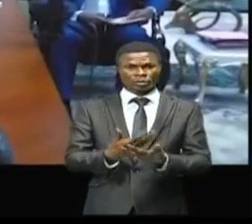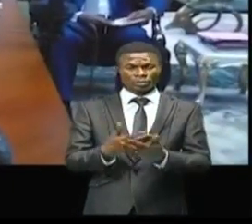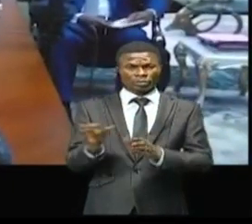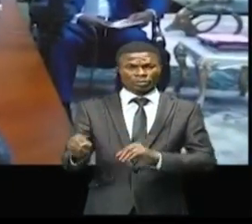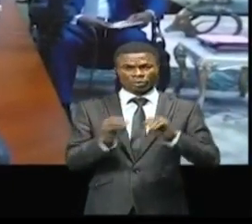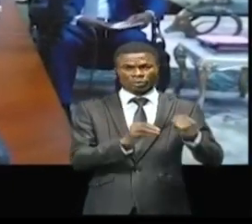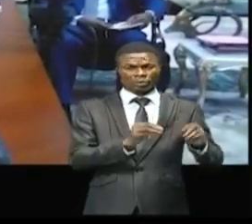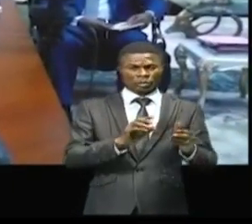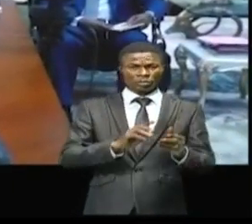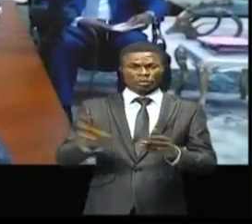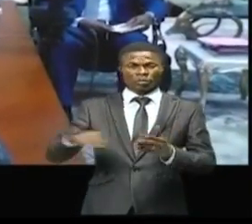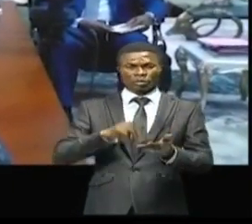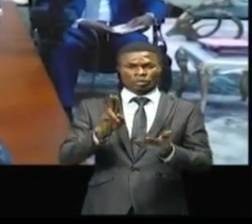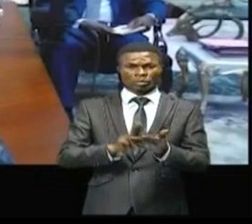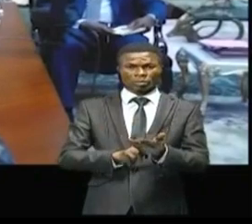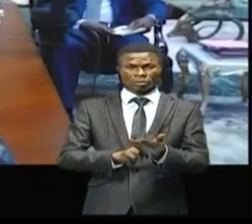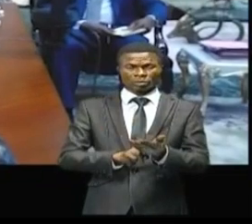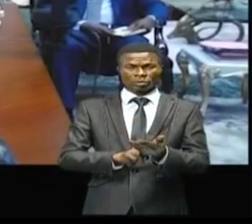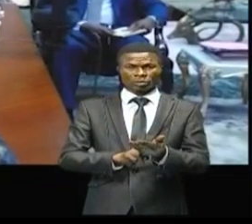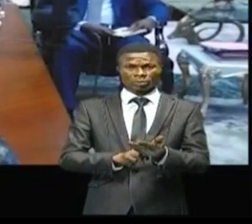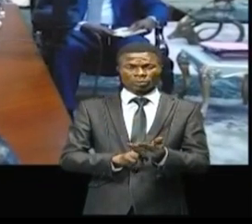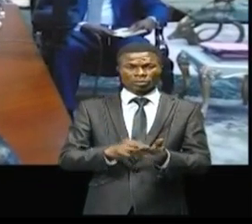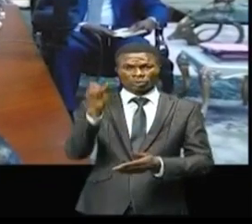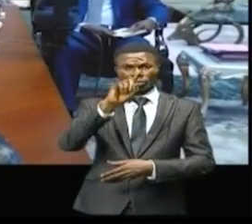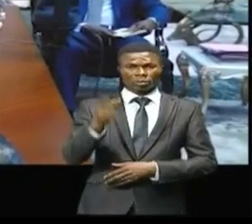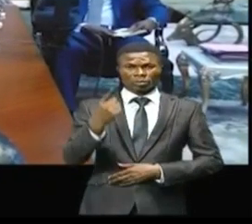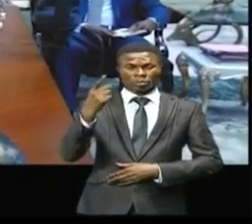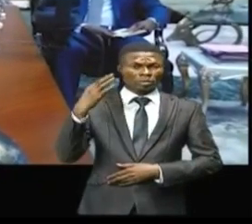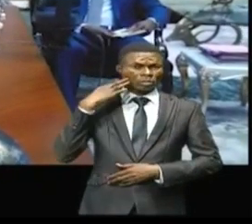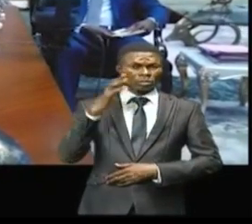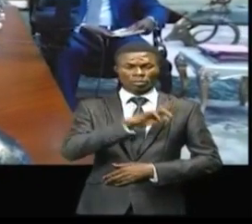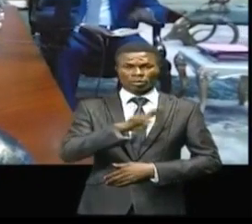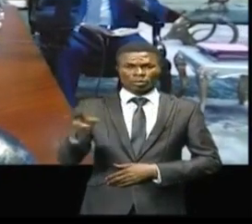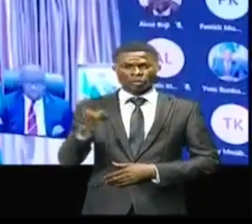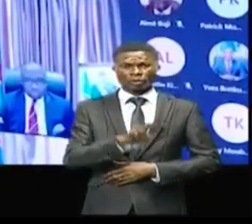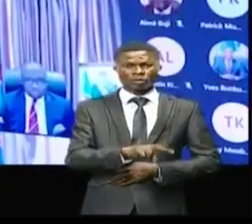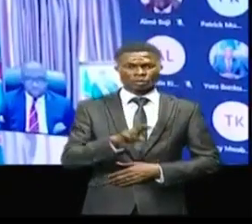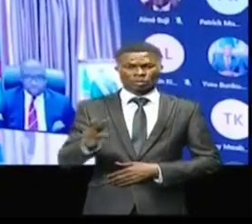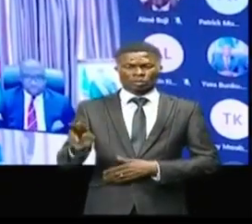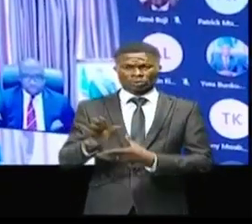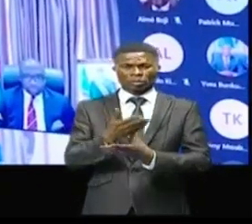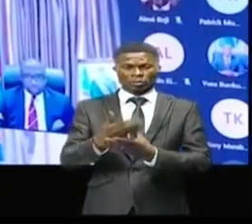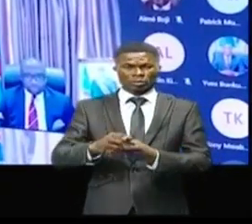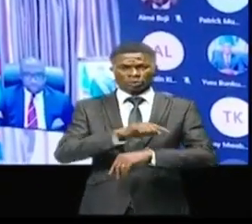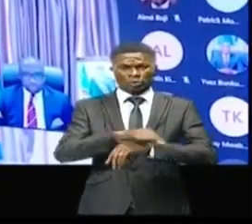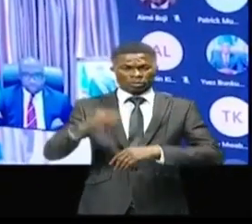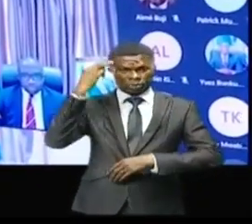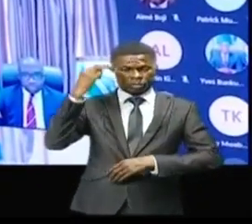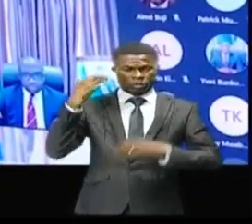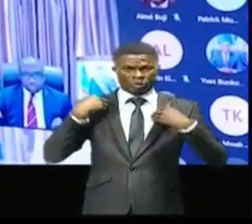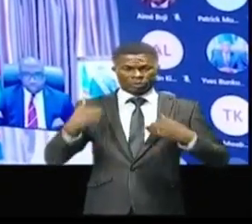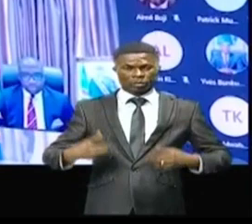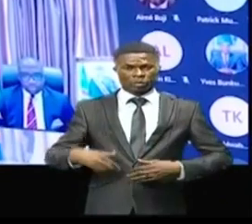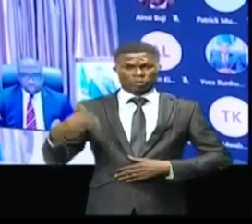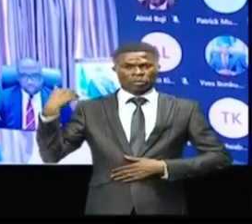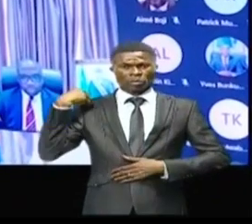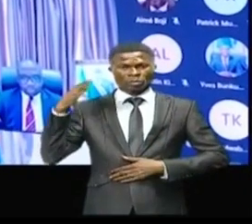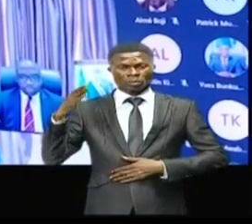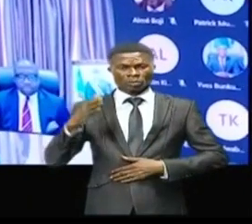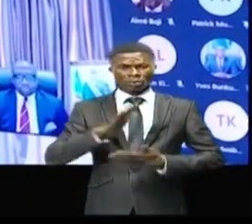mise en œuvre du protocole d'accord signé les 31 mars 2022 entre le ministère de la Santé Publique